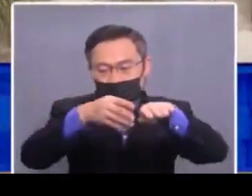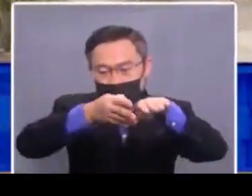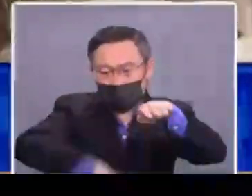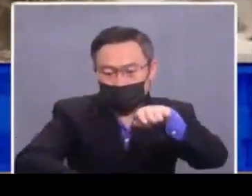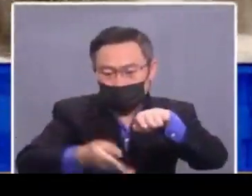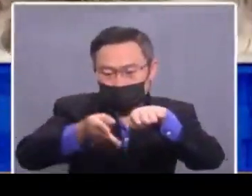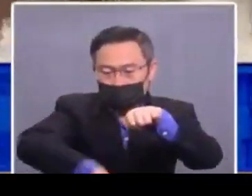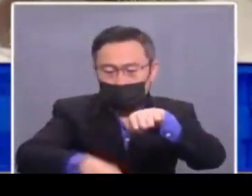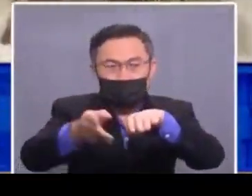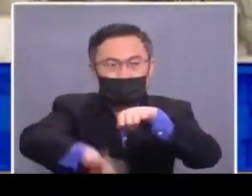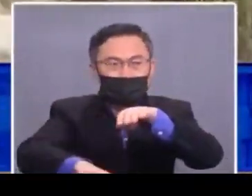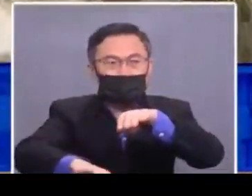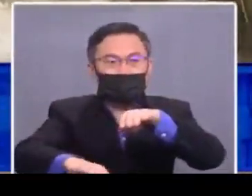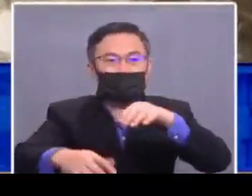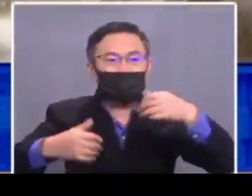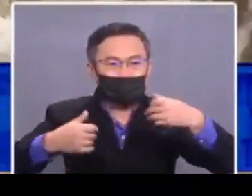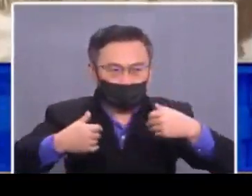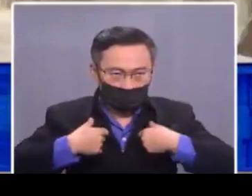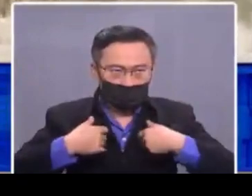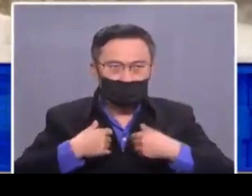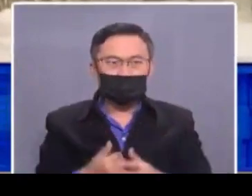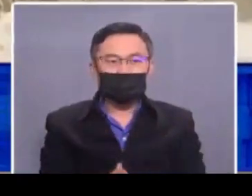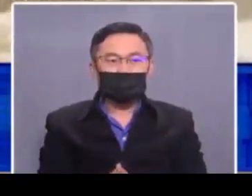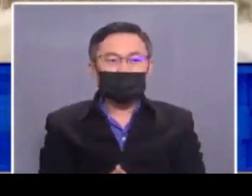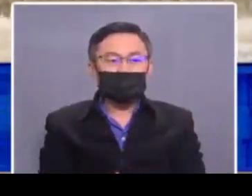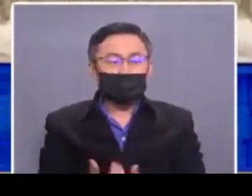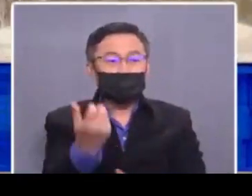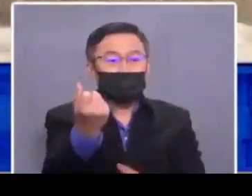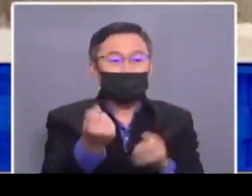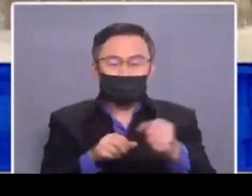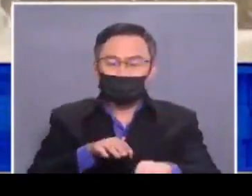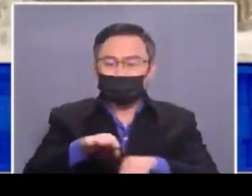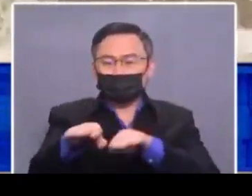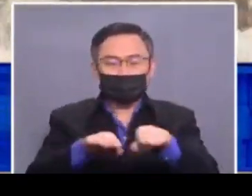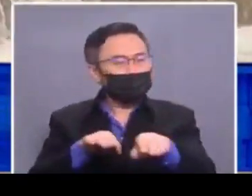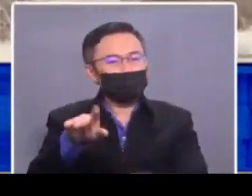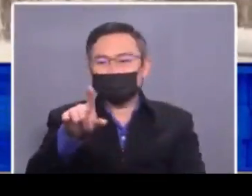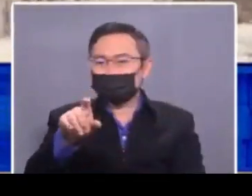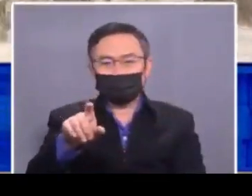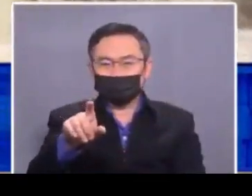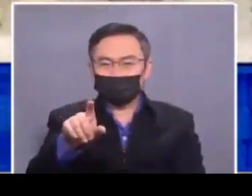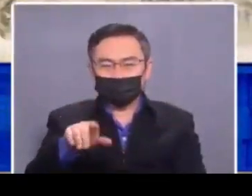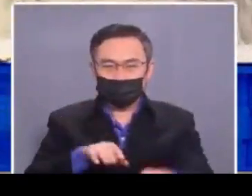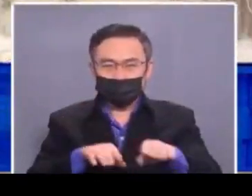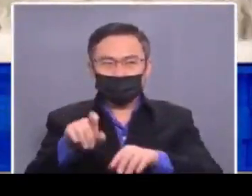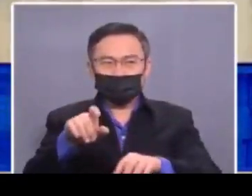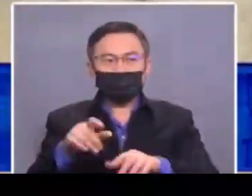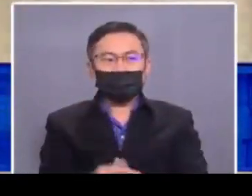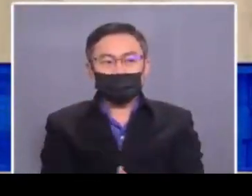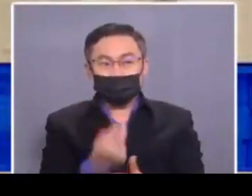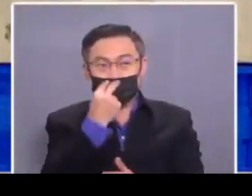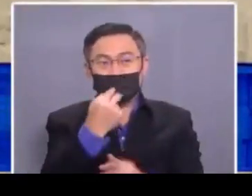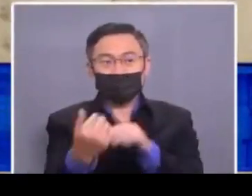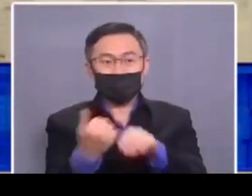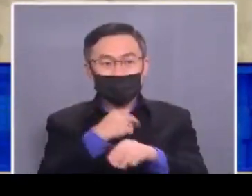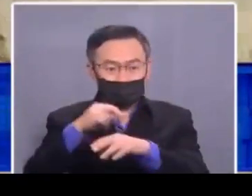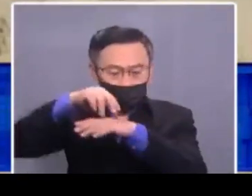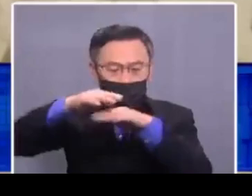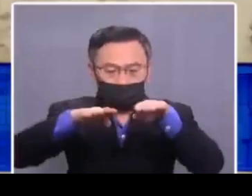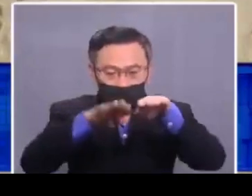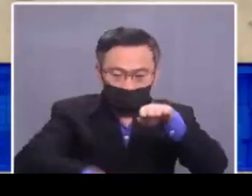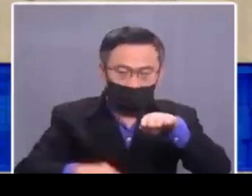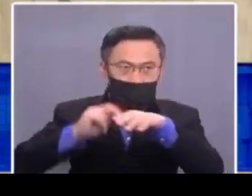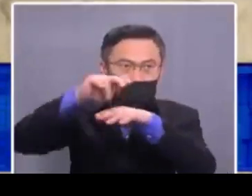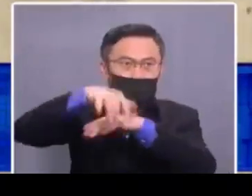ดพังเสียหายแล้วที่สำคัญก็ทำให้รถเนี่ยสัญจรไปมาไม่ได้ค่ะลักษณะเป็นเช่นนี้เลยเนี่ยนะคะแล้วในพื้น